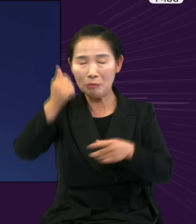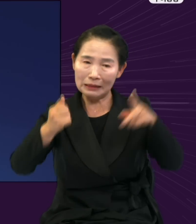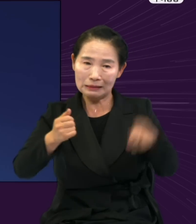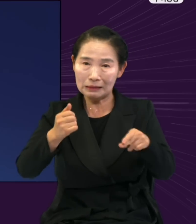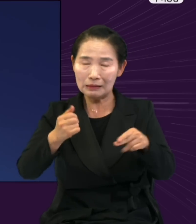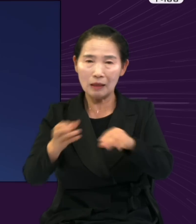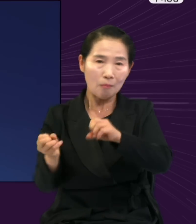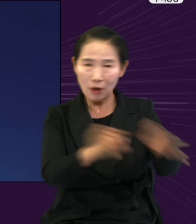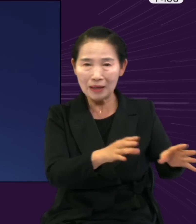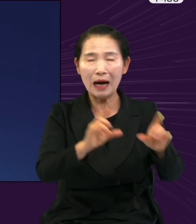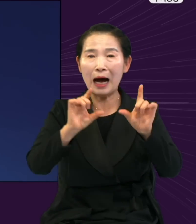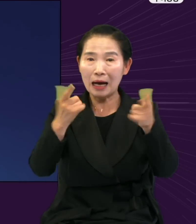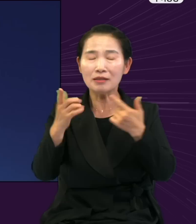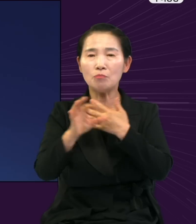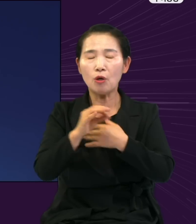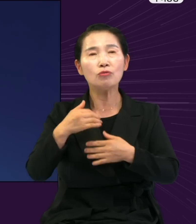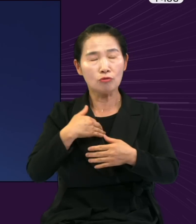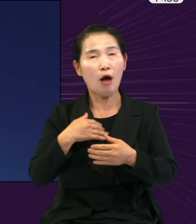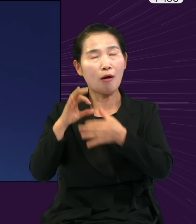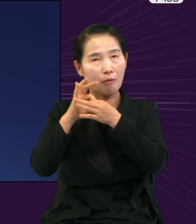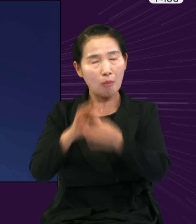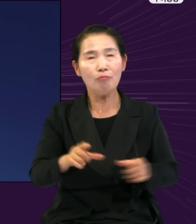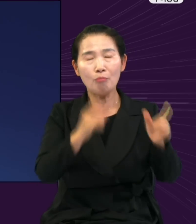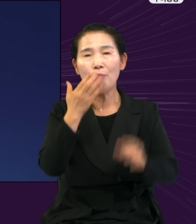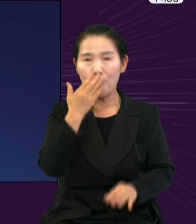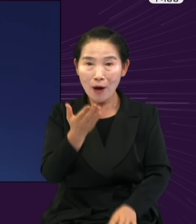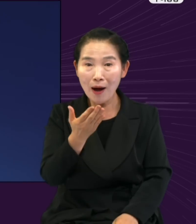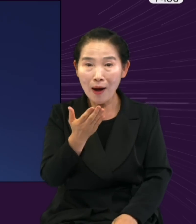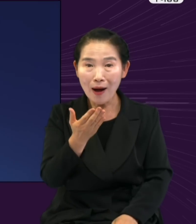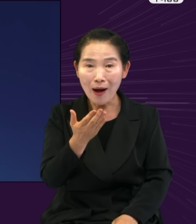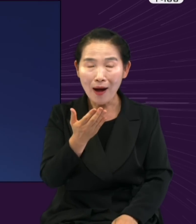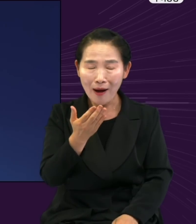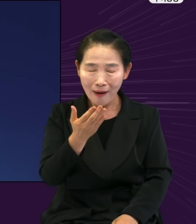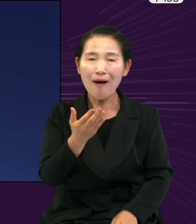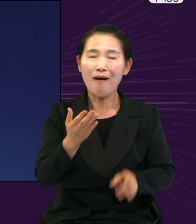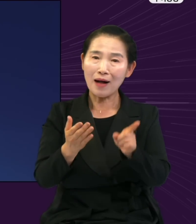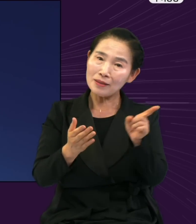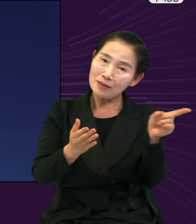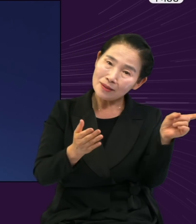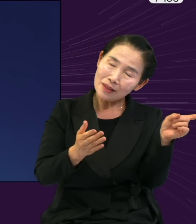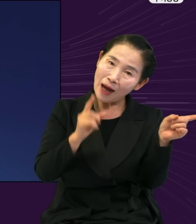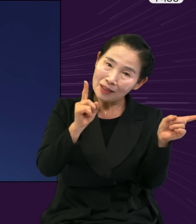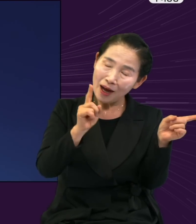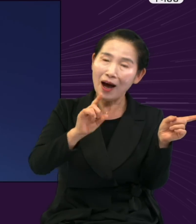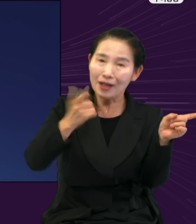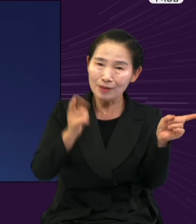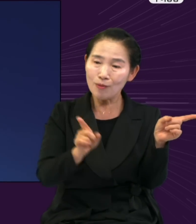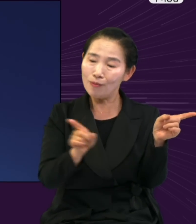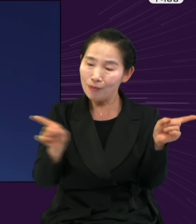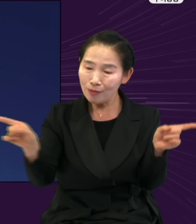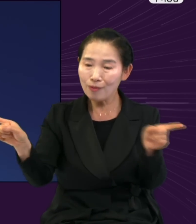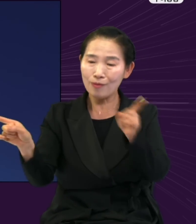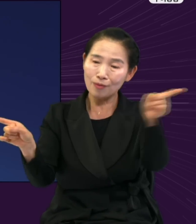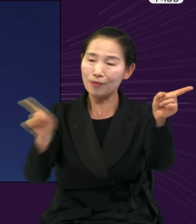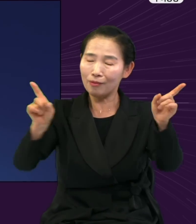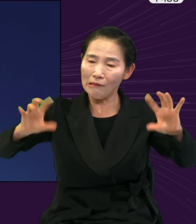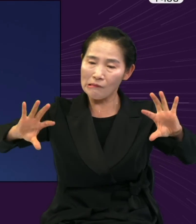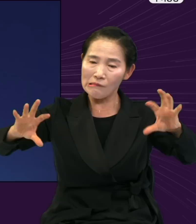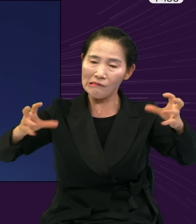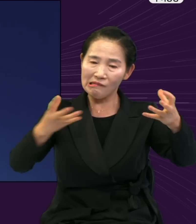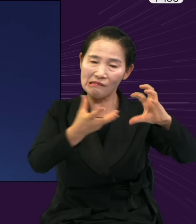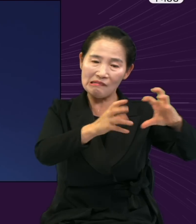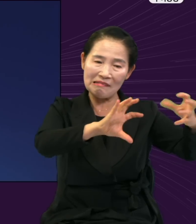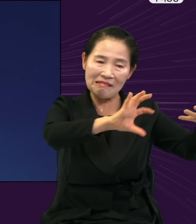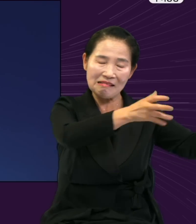있는 존재가 되는 거네. 그리고 이 포도나무 가지가 하나만 있는 게 아니라 서로 얽혀 있는 것이 너무나